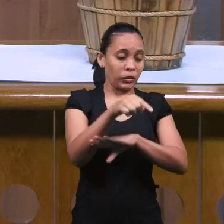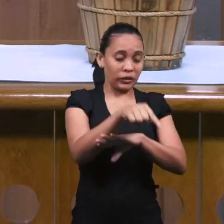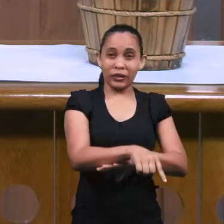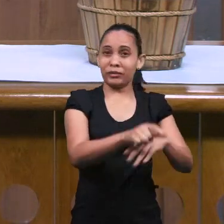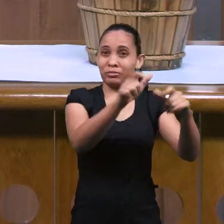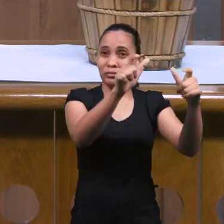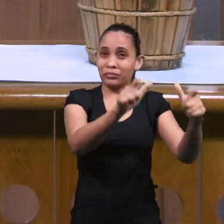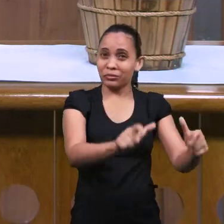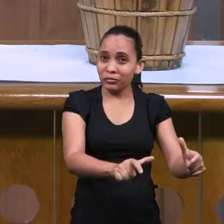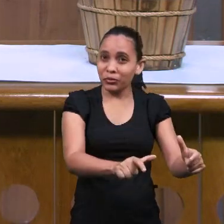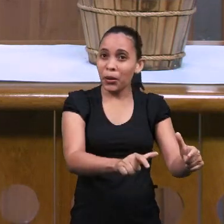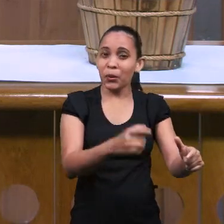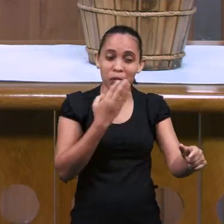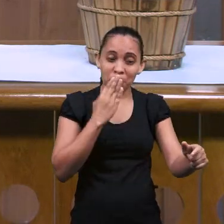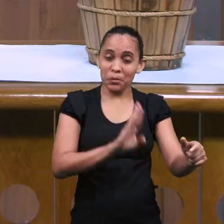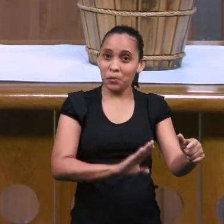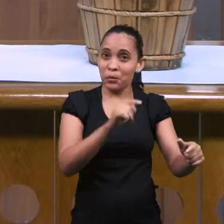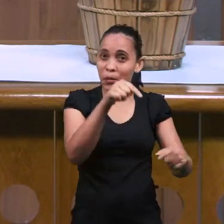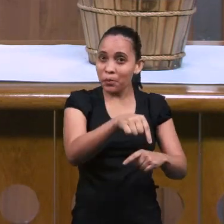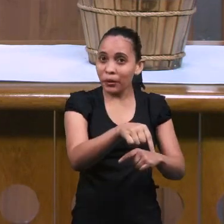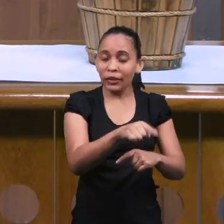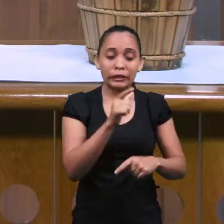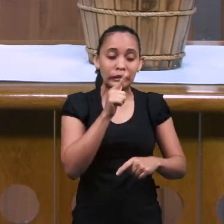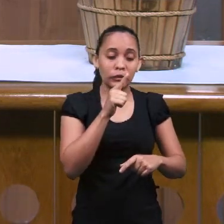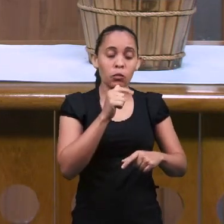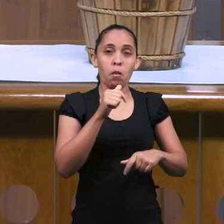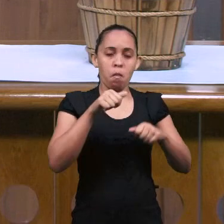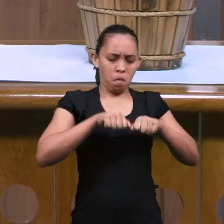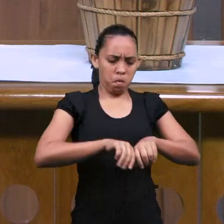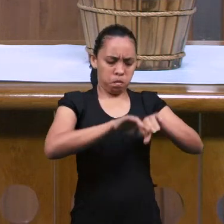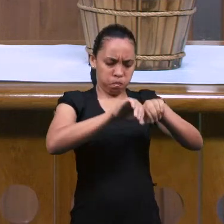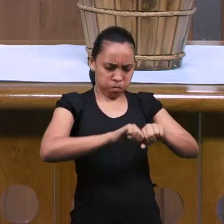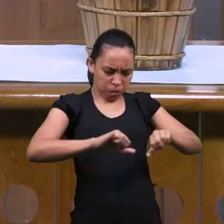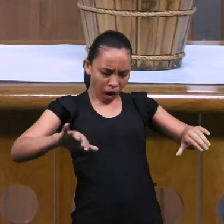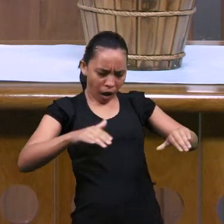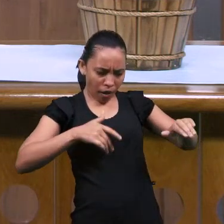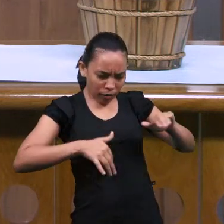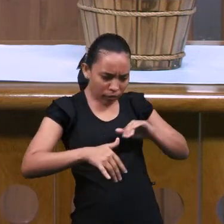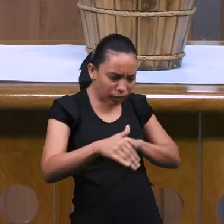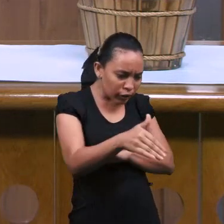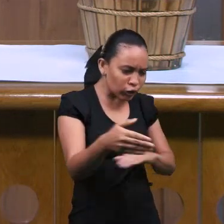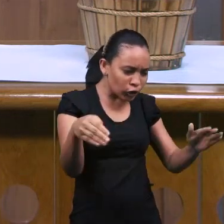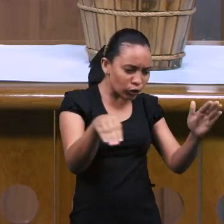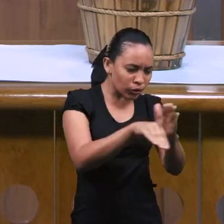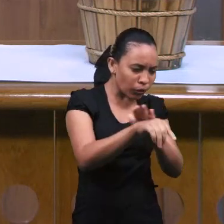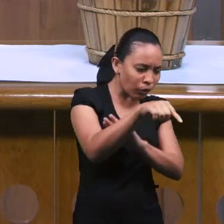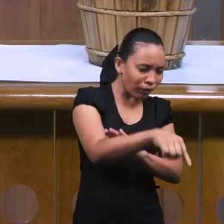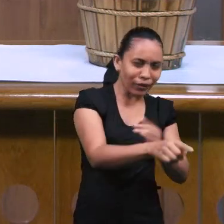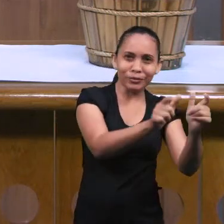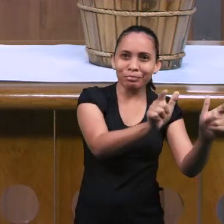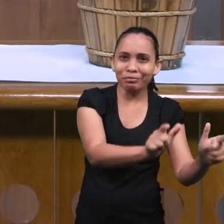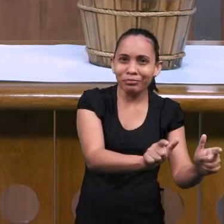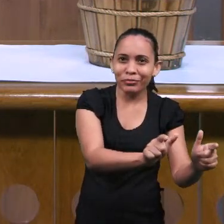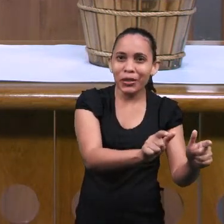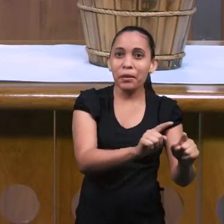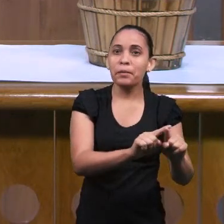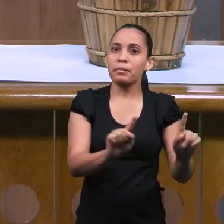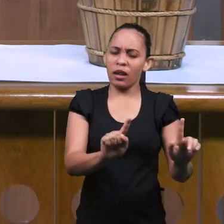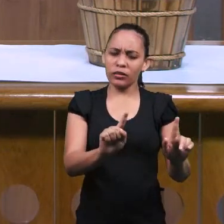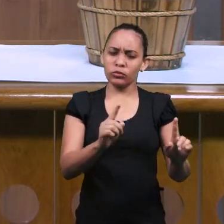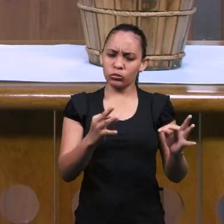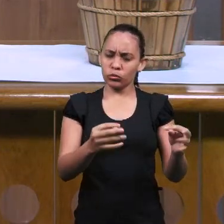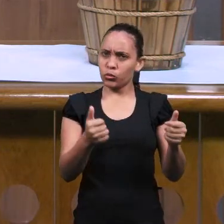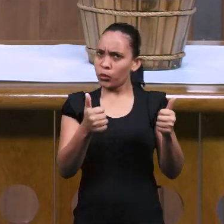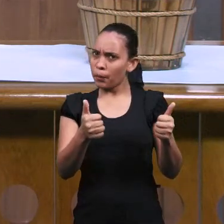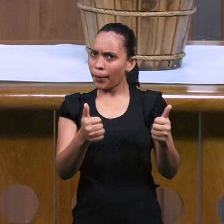a traversé la mer Rouge. Tout va bien. Mais maintenant, nous sommes préoccupés avec nous ici. Les évidences là de la